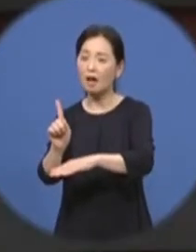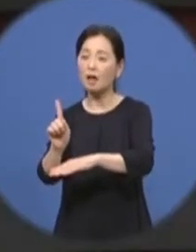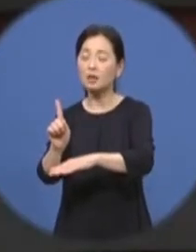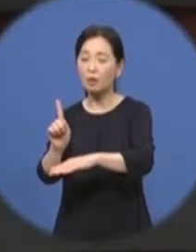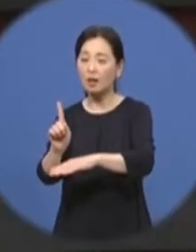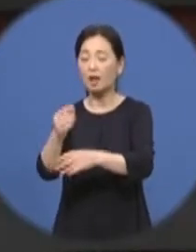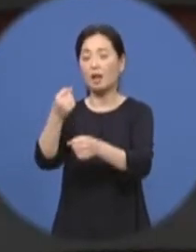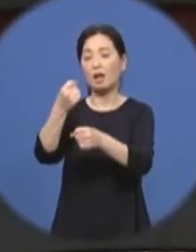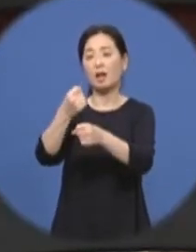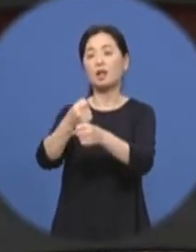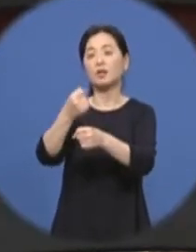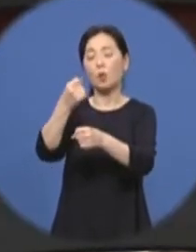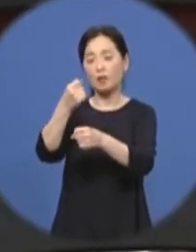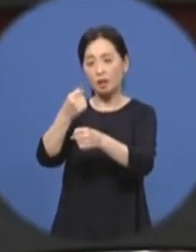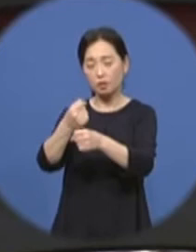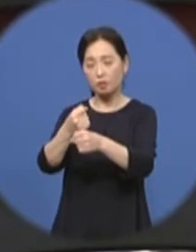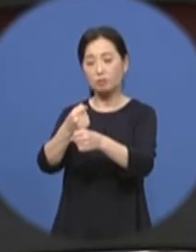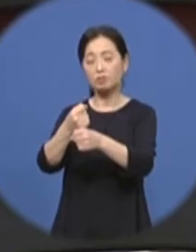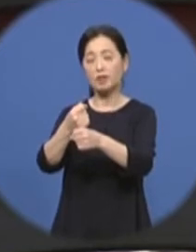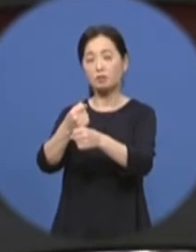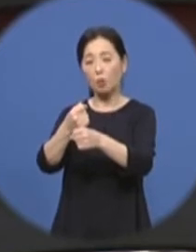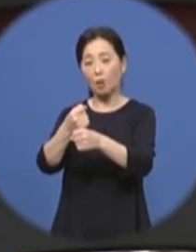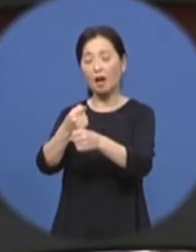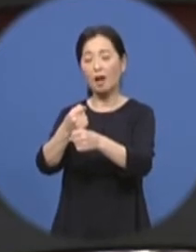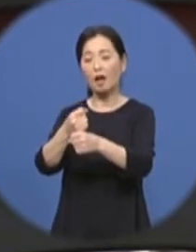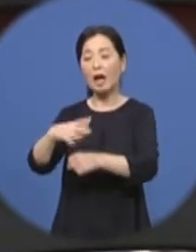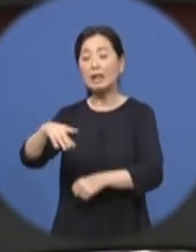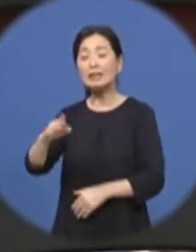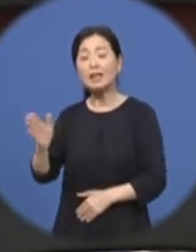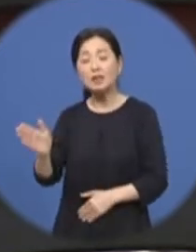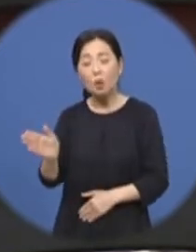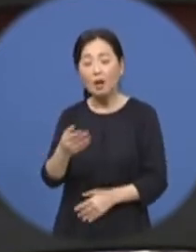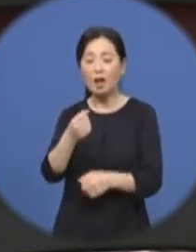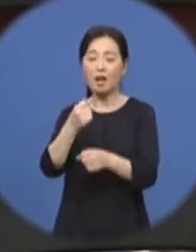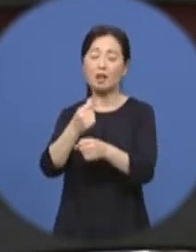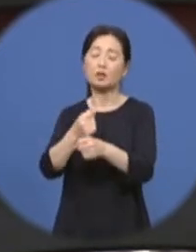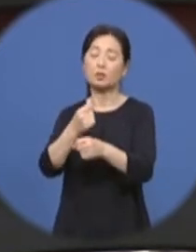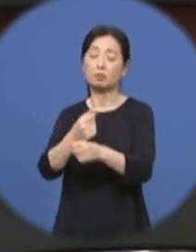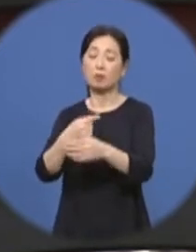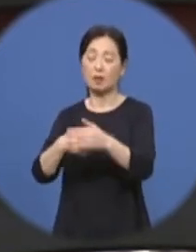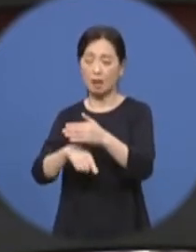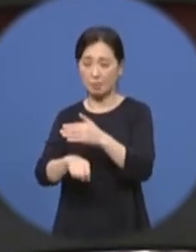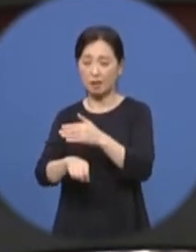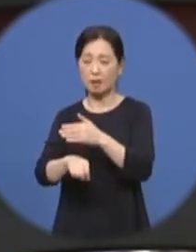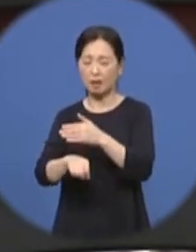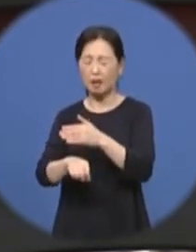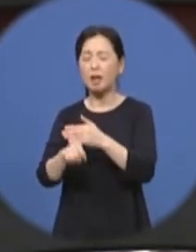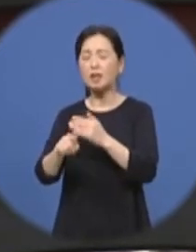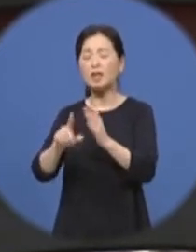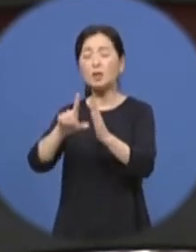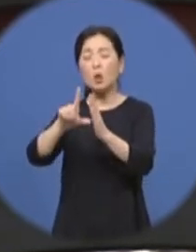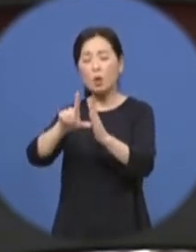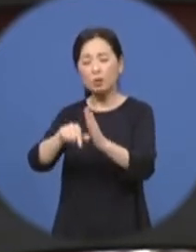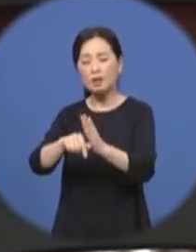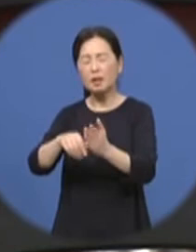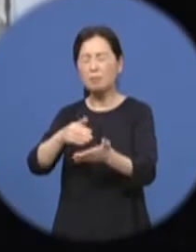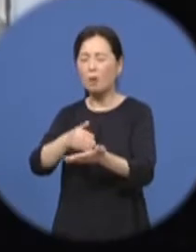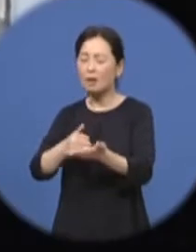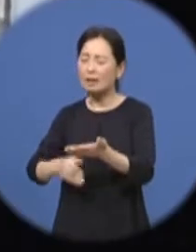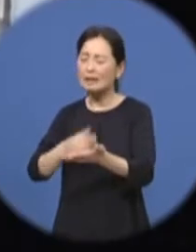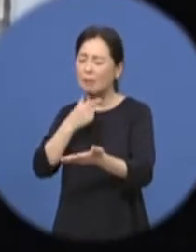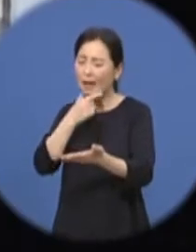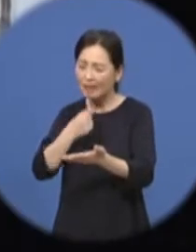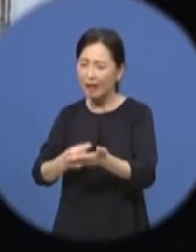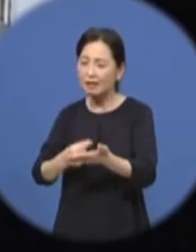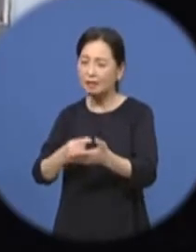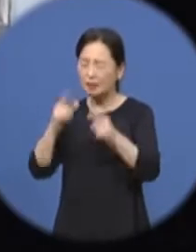創作するということがもうゼロから何かをこう作り上げていくという時にもうやめたくなったり逃げ出したくなったり、